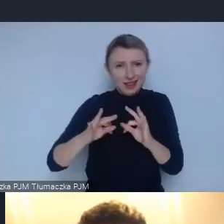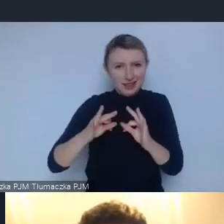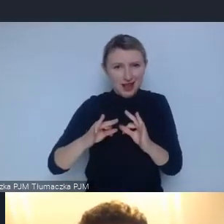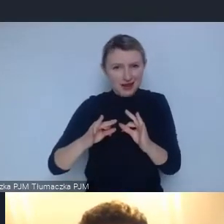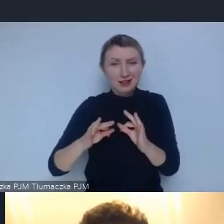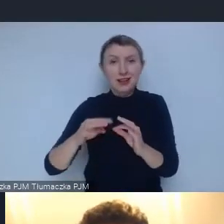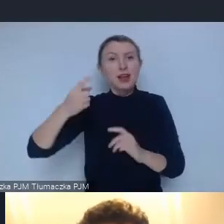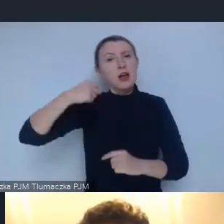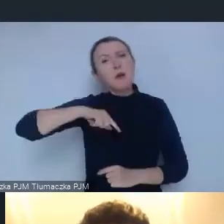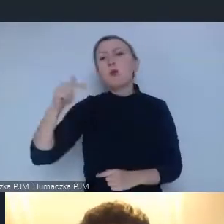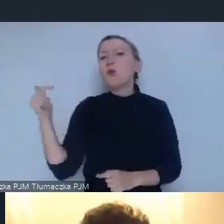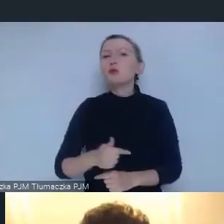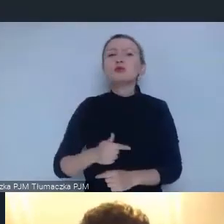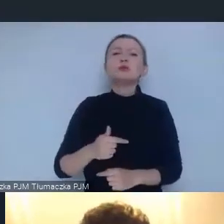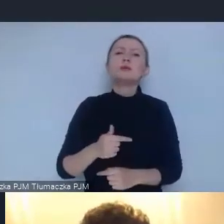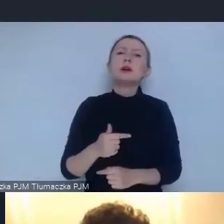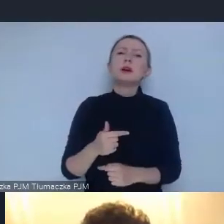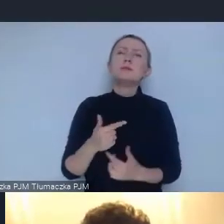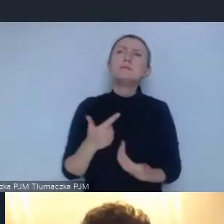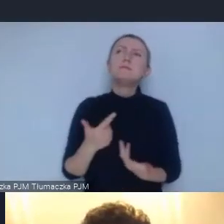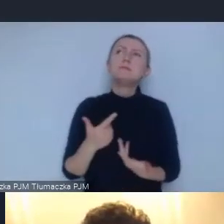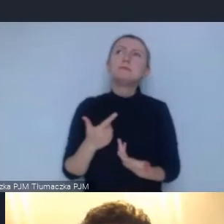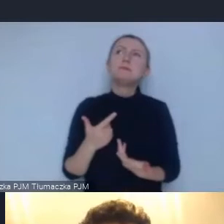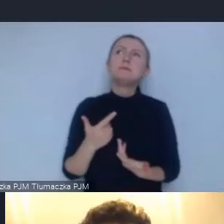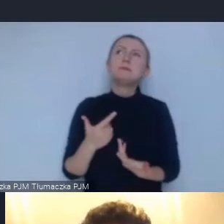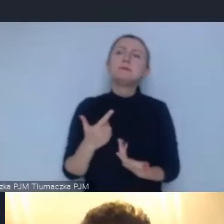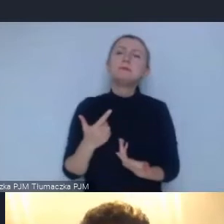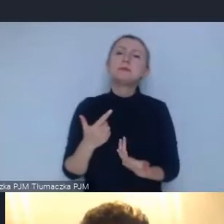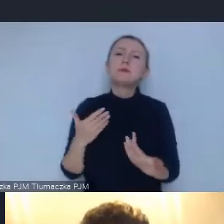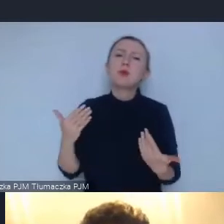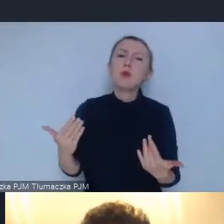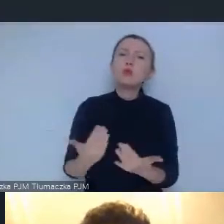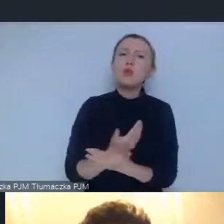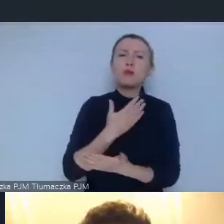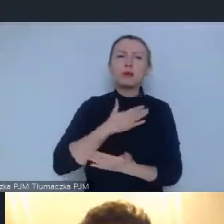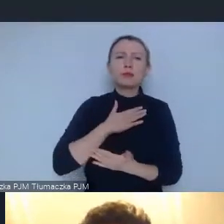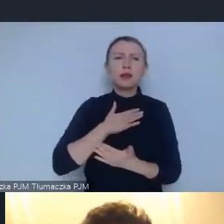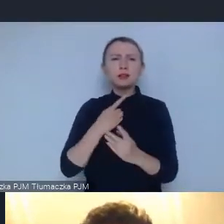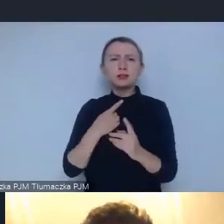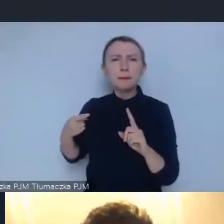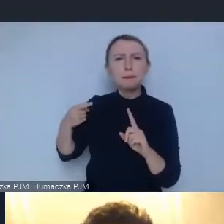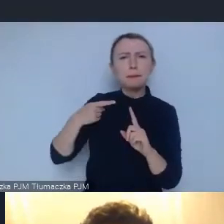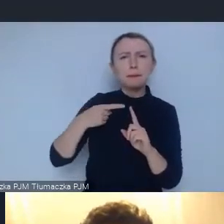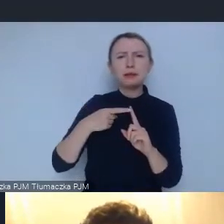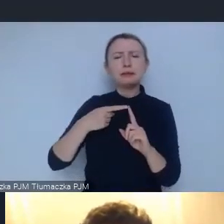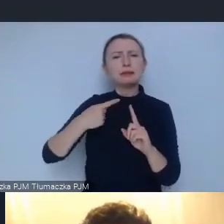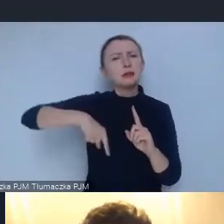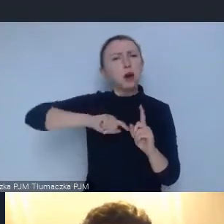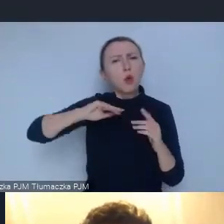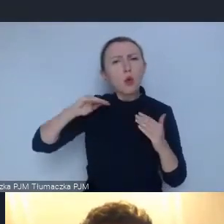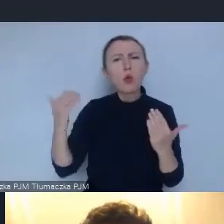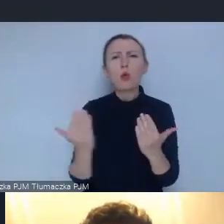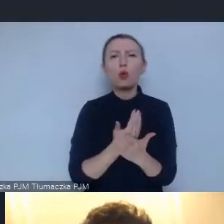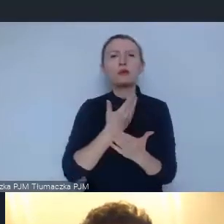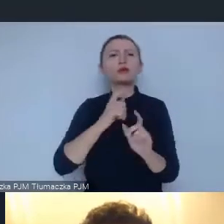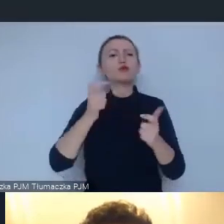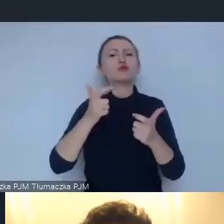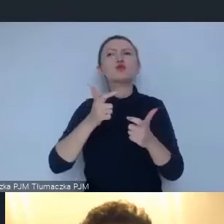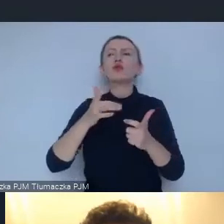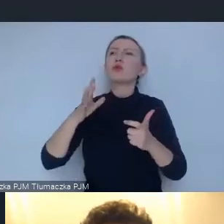my musimy wydobyć właśnie od nowa naszą misję, od nowa odświeżyć to, co stało